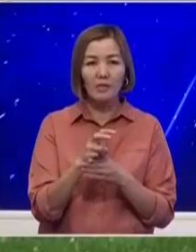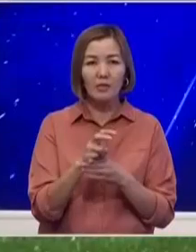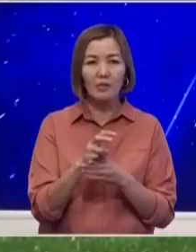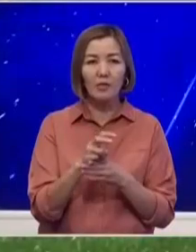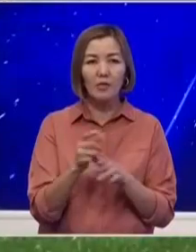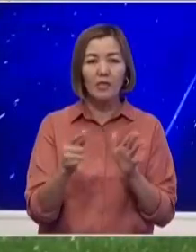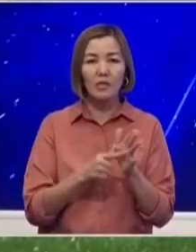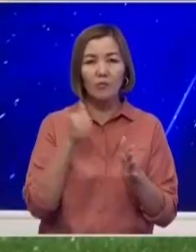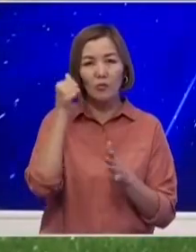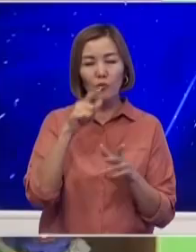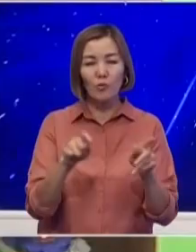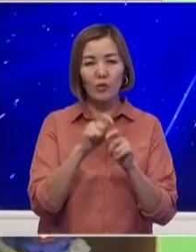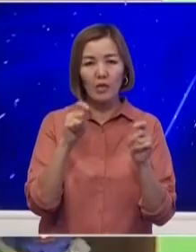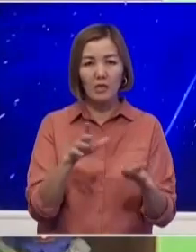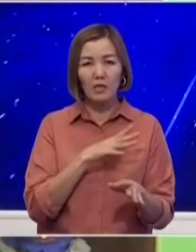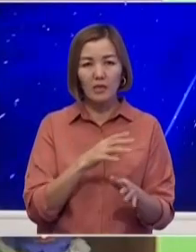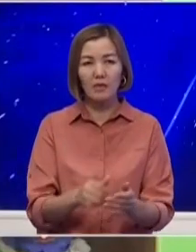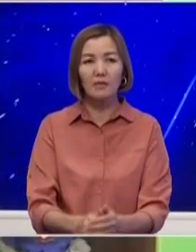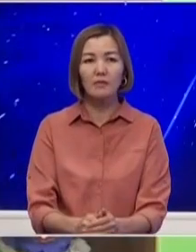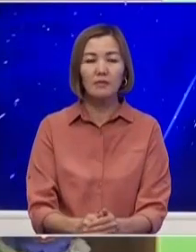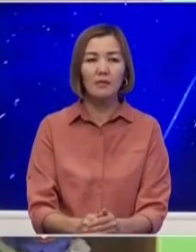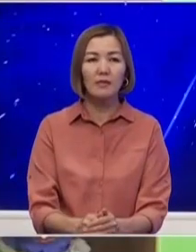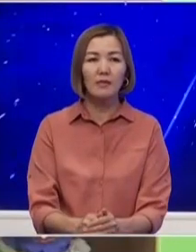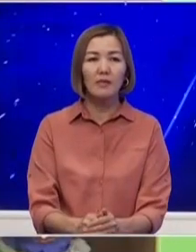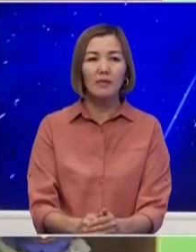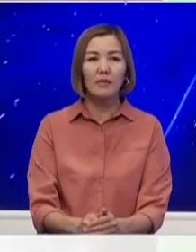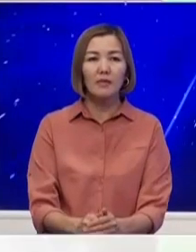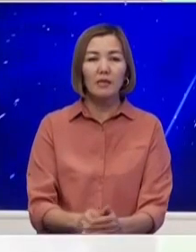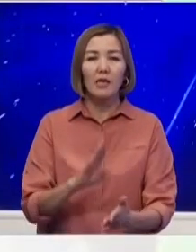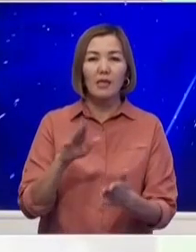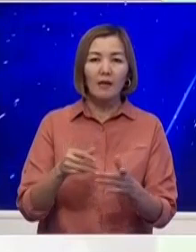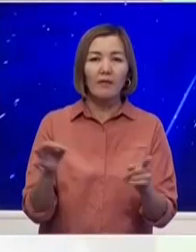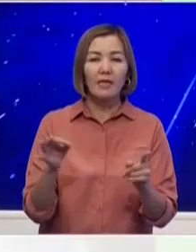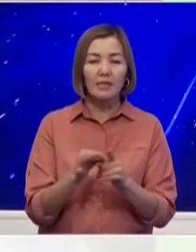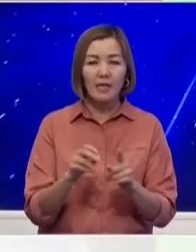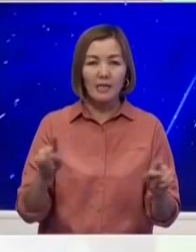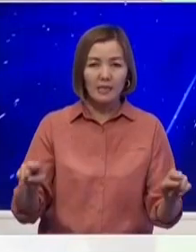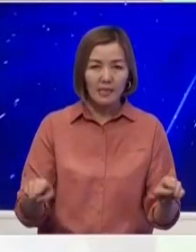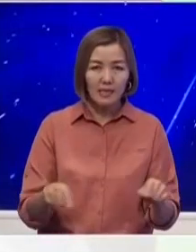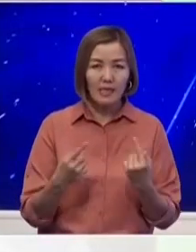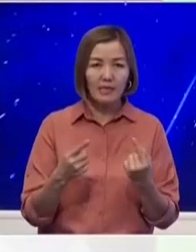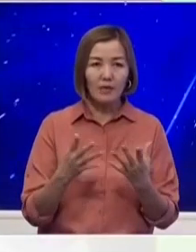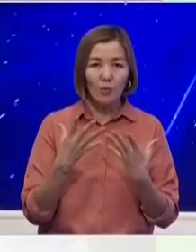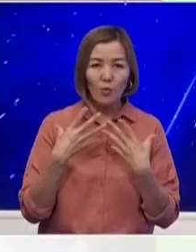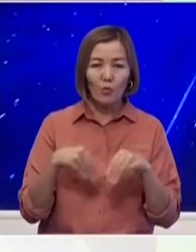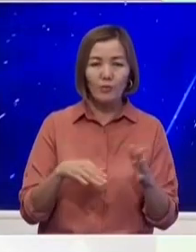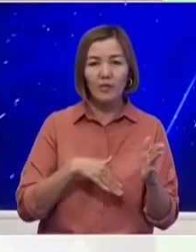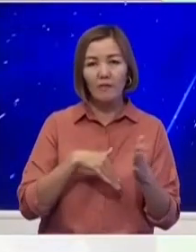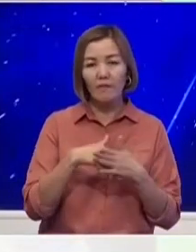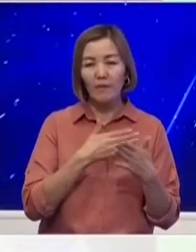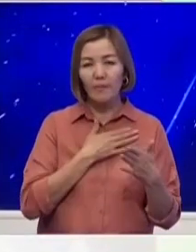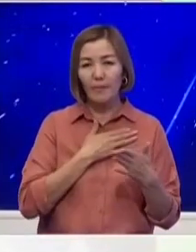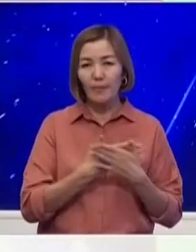уже 7-й год. Главная наша задача – это социализация детей, интеграция их в общество.